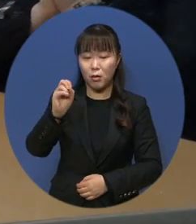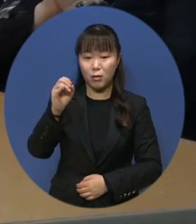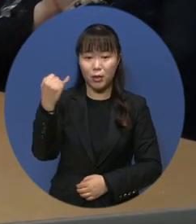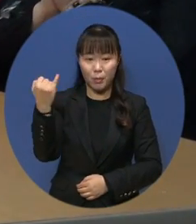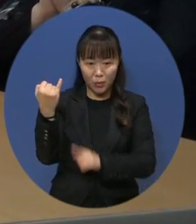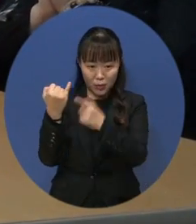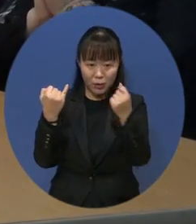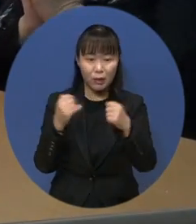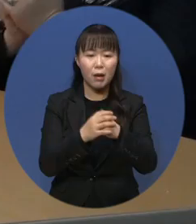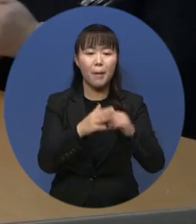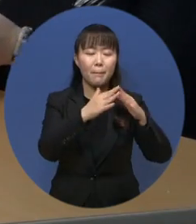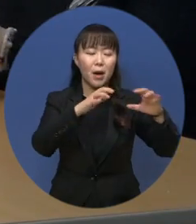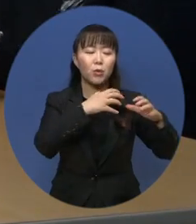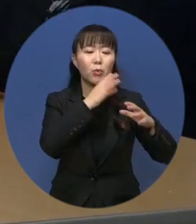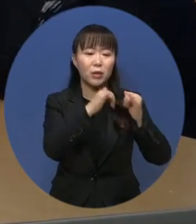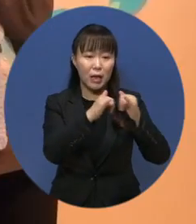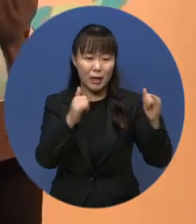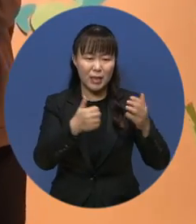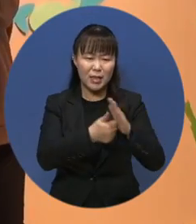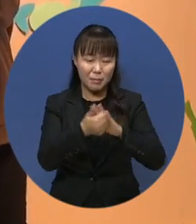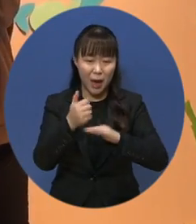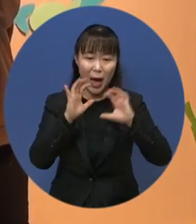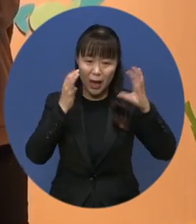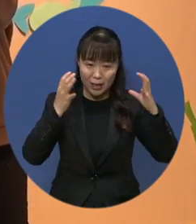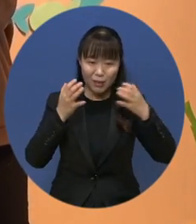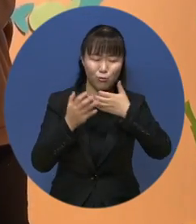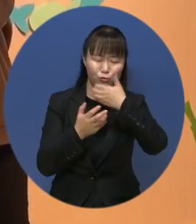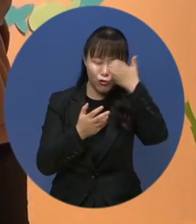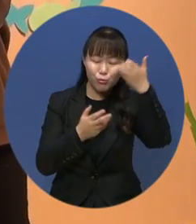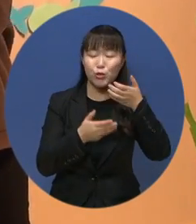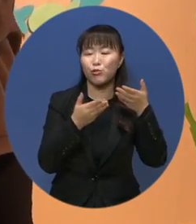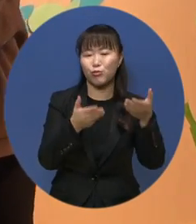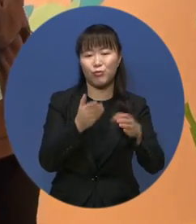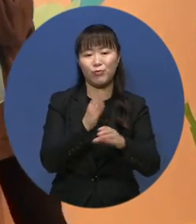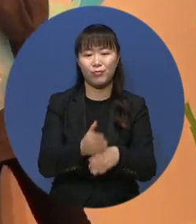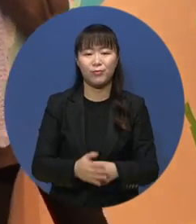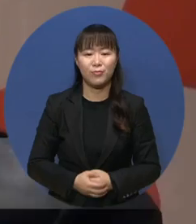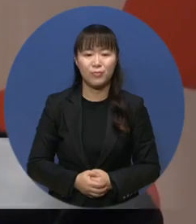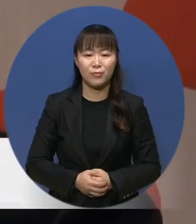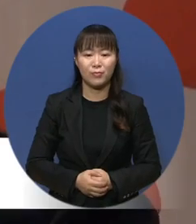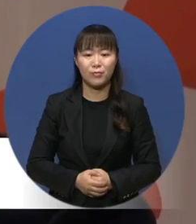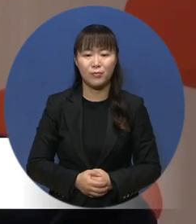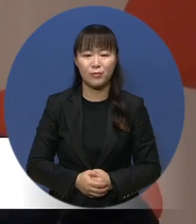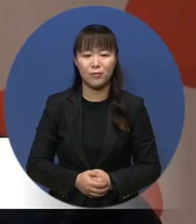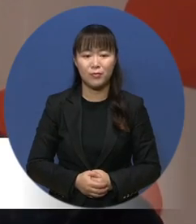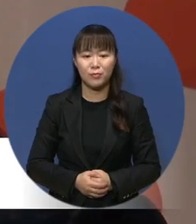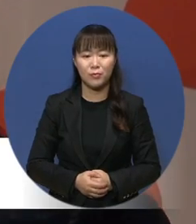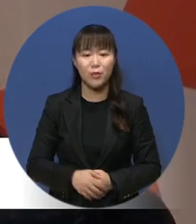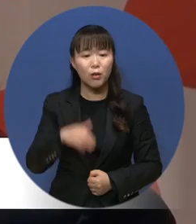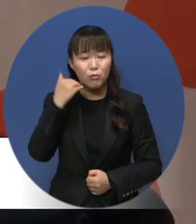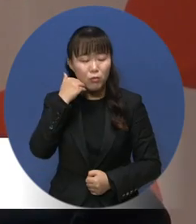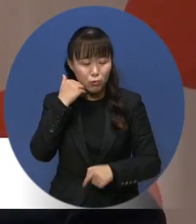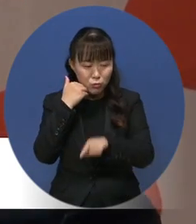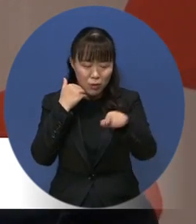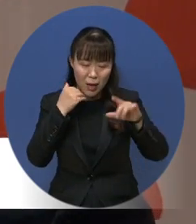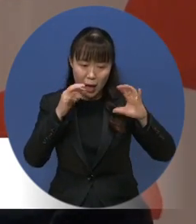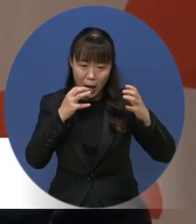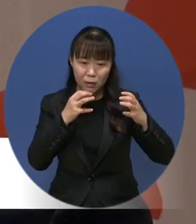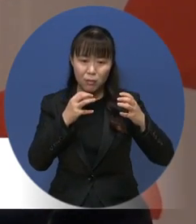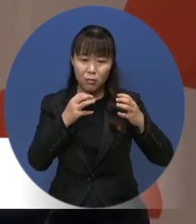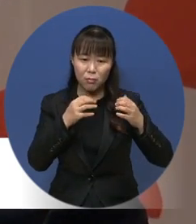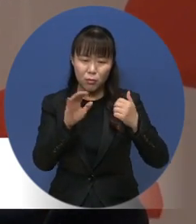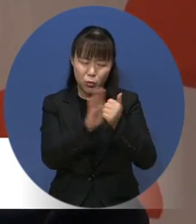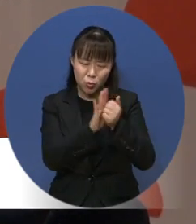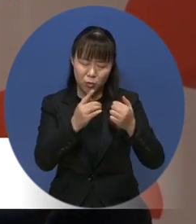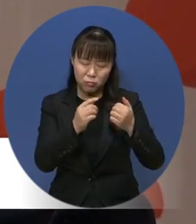마을 노인들에겐 희망을, 아이들에겐 꿈을 키워주고 있습니다. 과연 누가 우리 아이들 돌봄에 참여해 줄